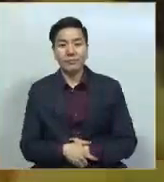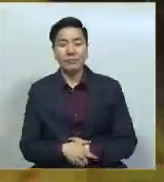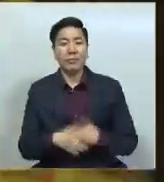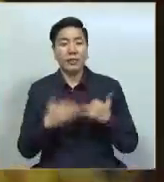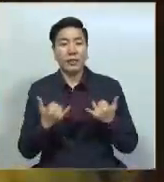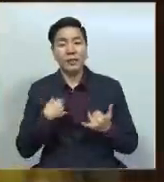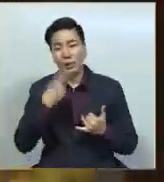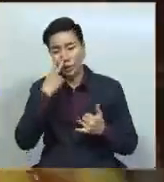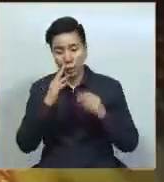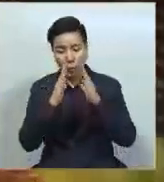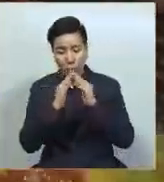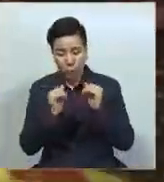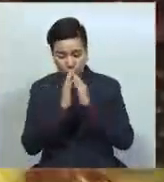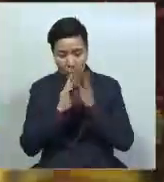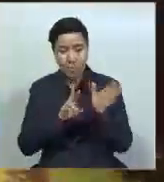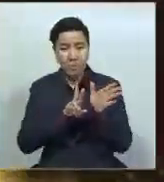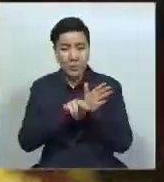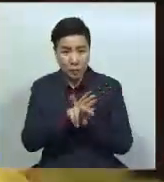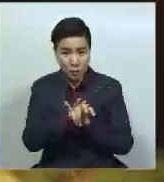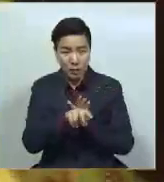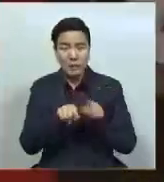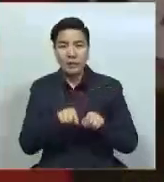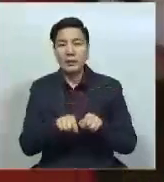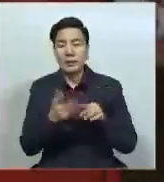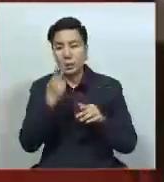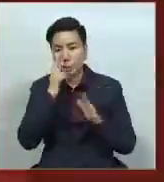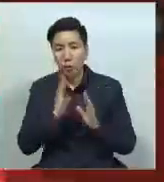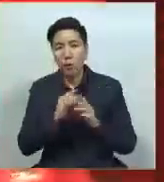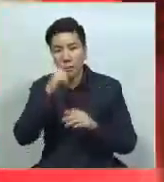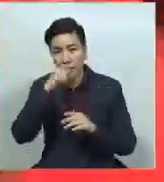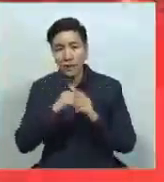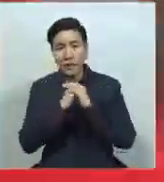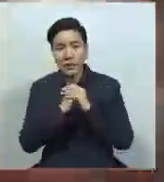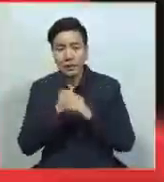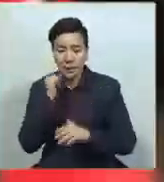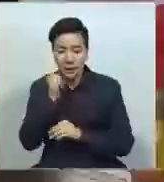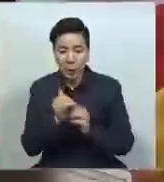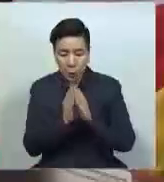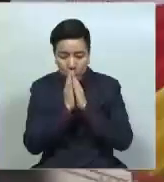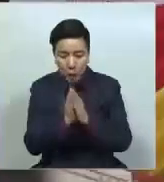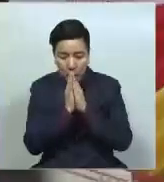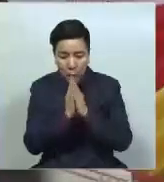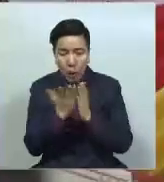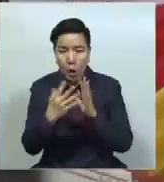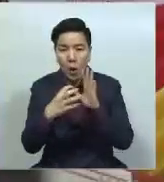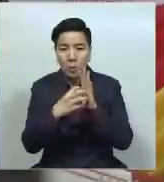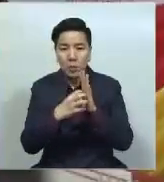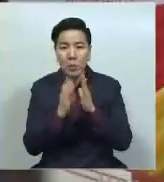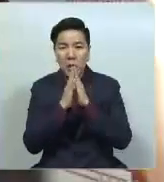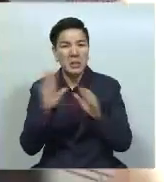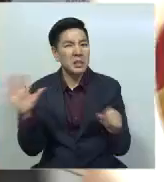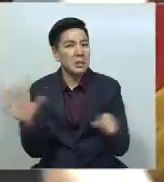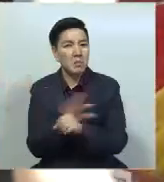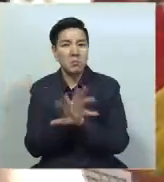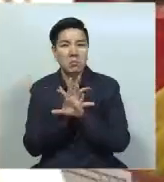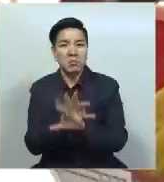ขณะที่บรรยากาศที่วัดมังกรกมลาวาสหรือว่าวัดเล็กเนยี่นะครับมีชาวไทยเชื้อสายจีนเดินทางไปไหว้พระขอพรเทพเจ้าจนเต็